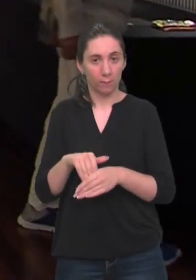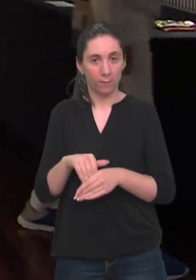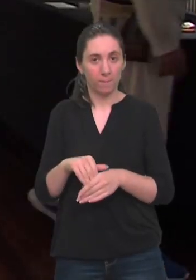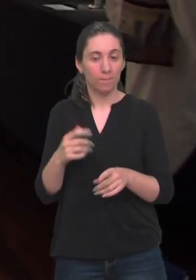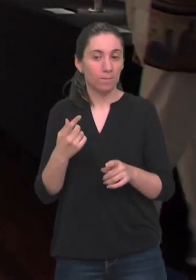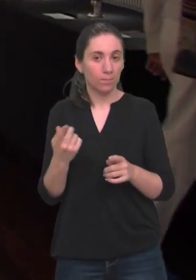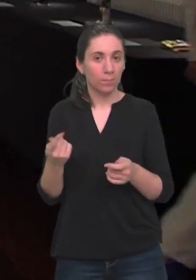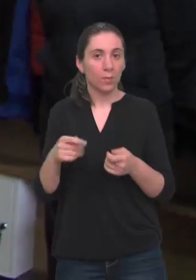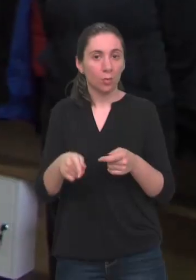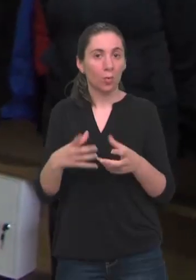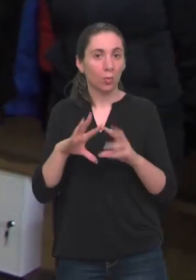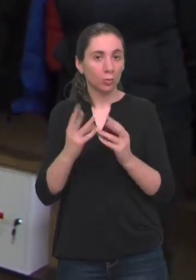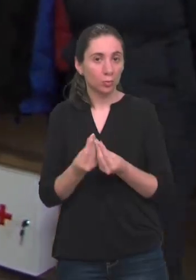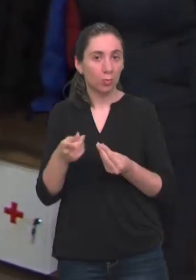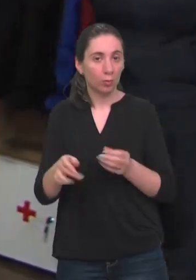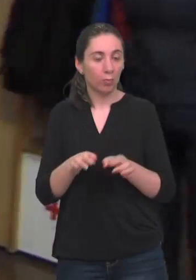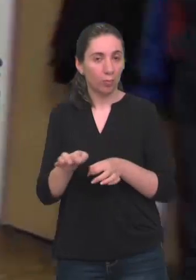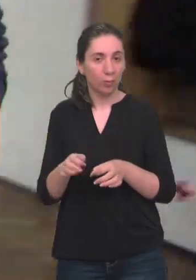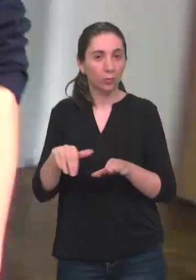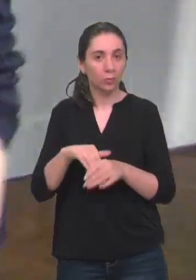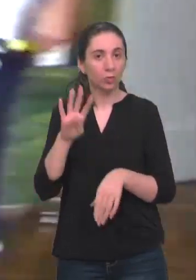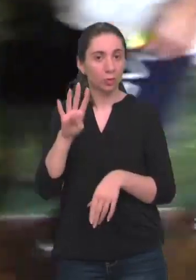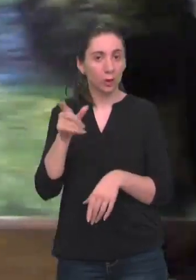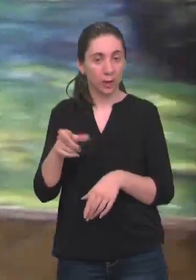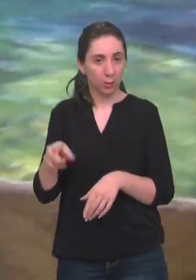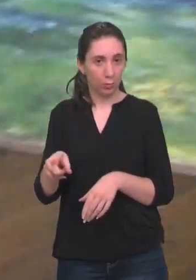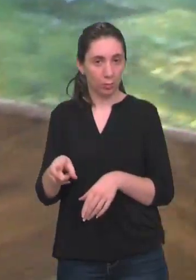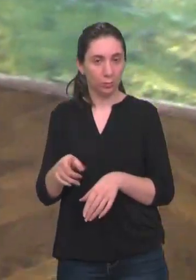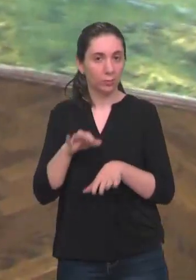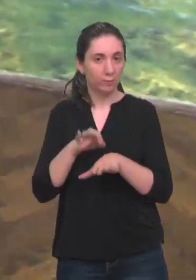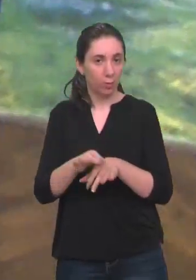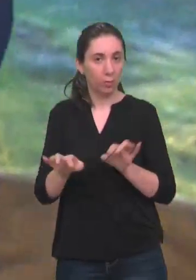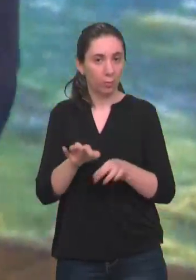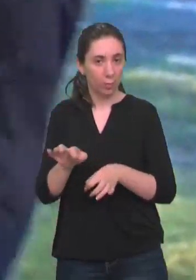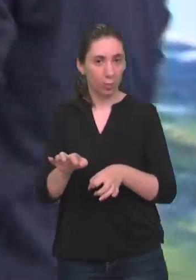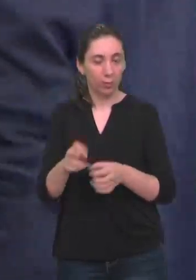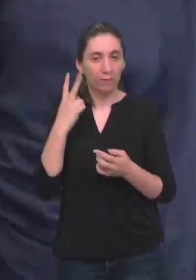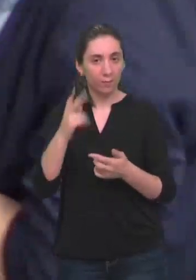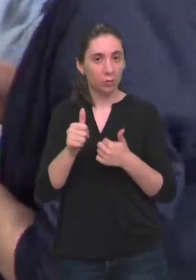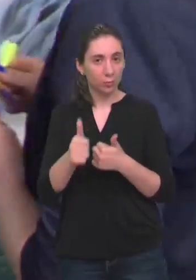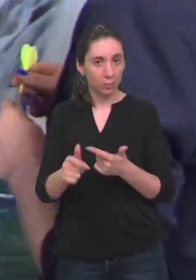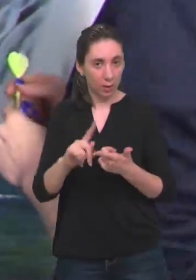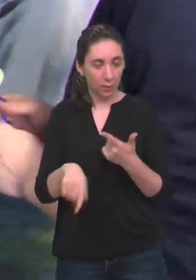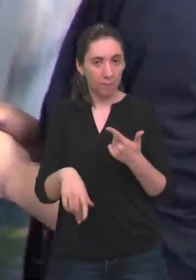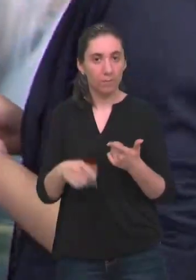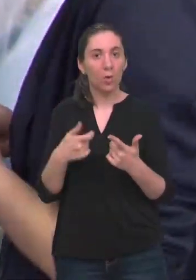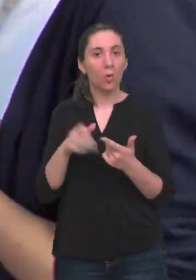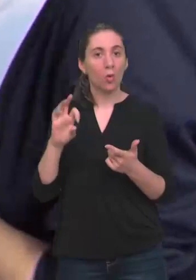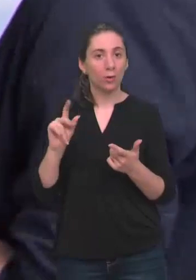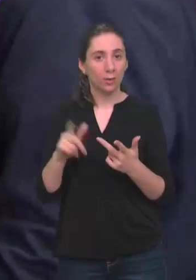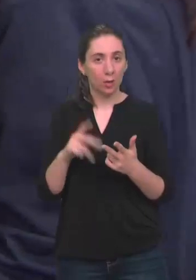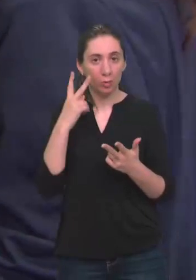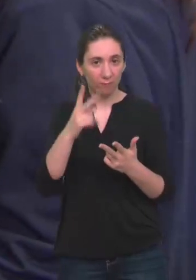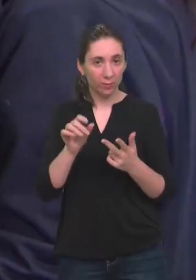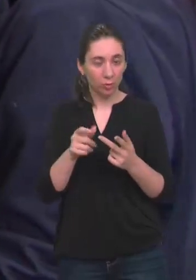to da su u sklopu ovog projekta zaposlene 4 osobe: voditelj projekta, videći pratitelj, koordinator